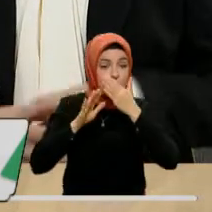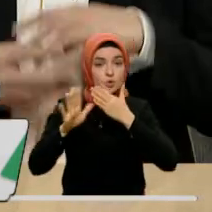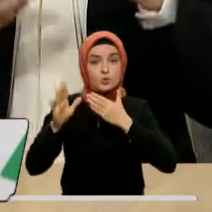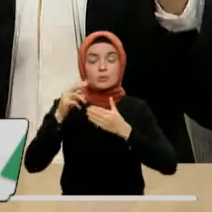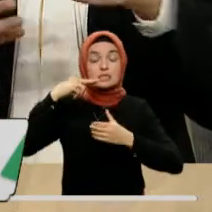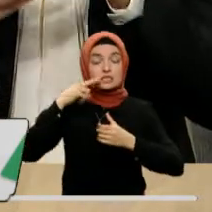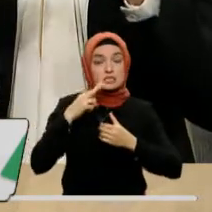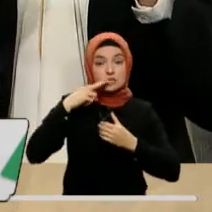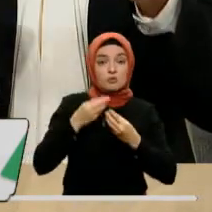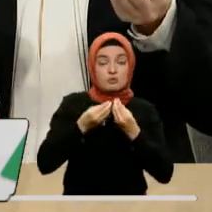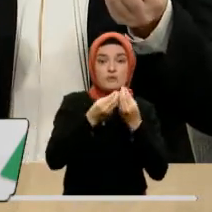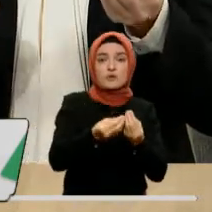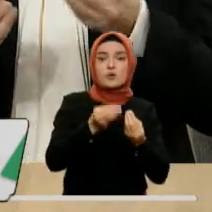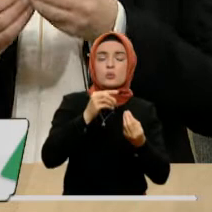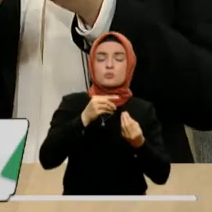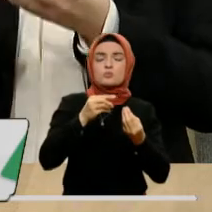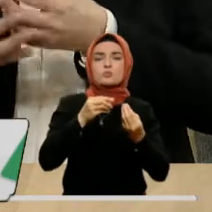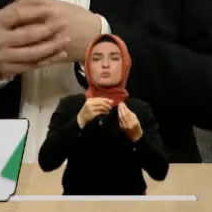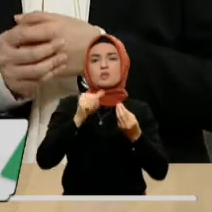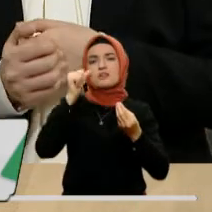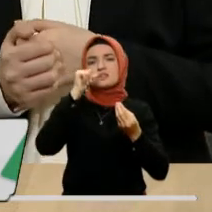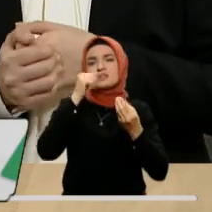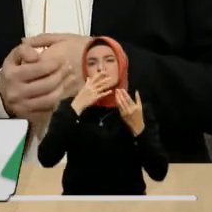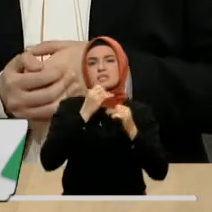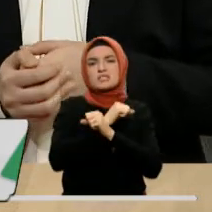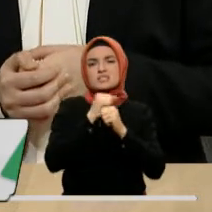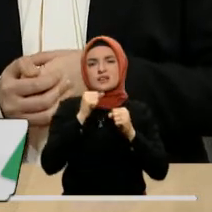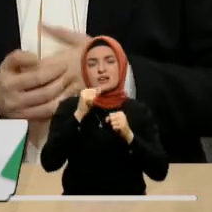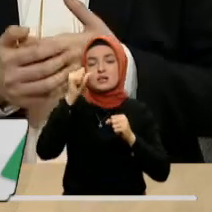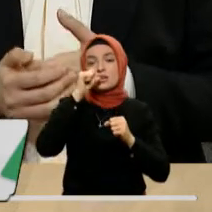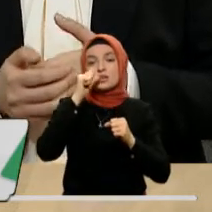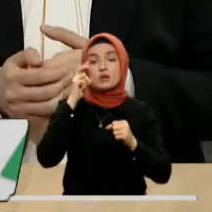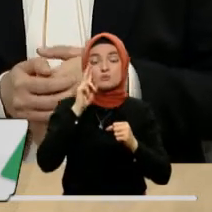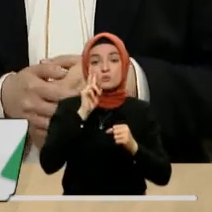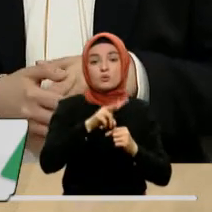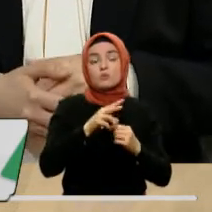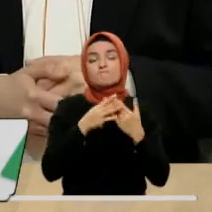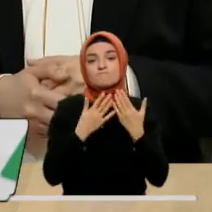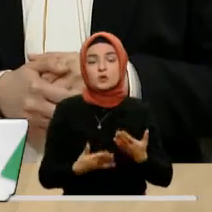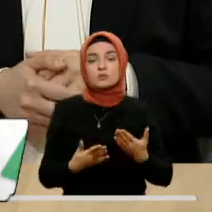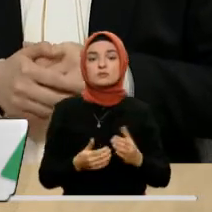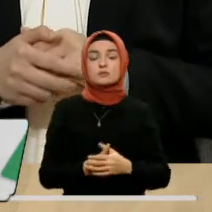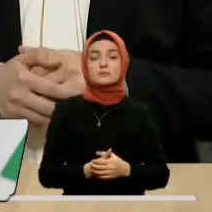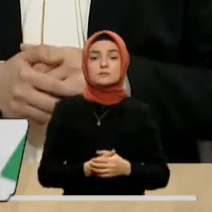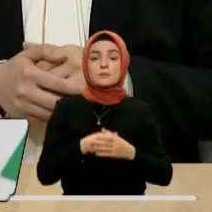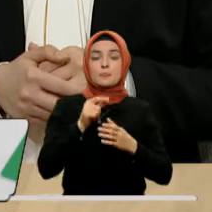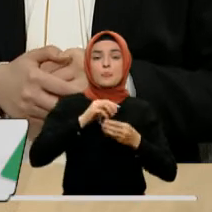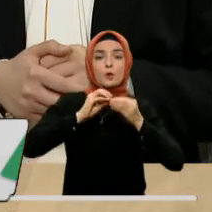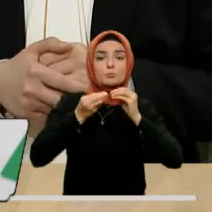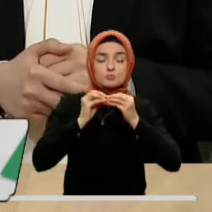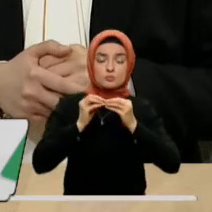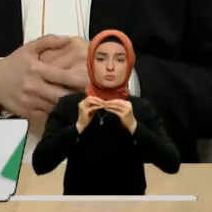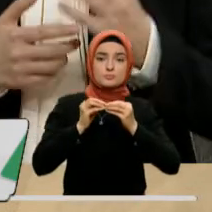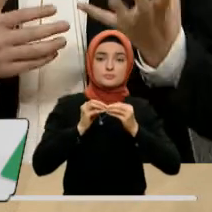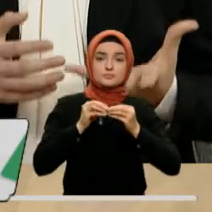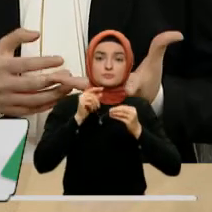bu enerji içeceklerini ben mesela çocuklarda içildiğini bile gördüm maalesef ki. Ya da en büyük problemlerden